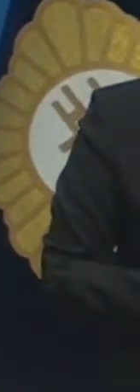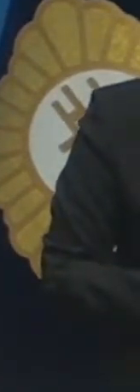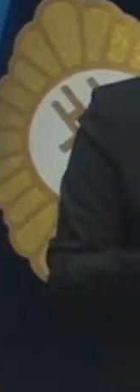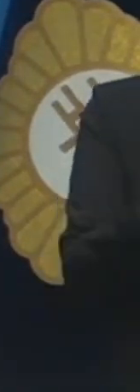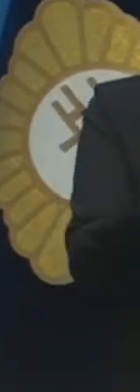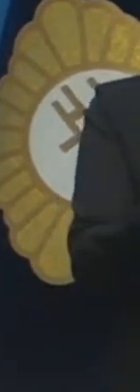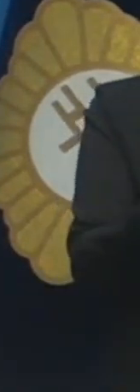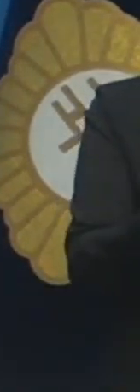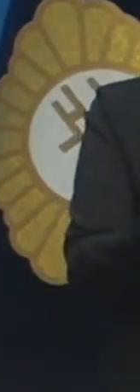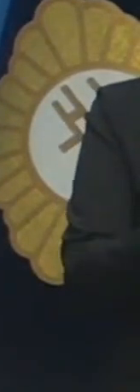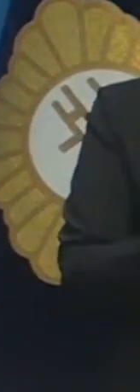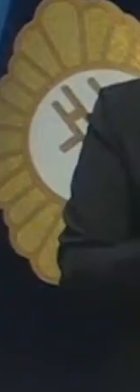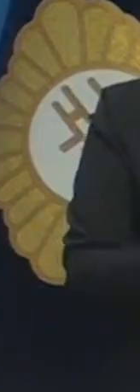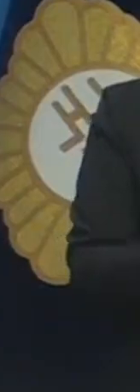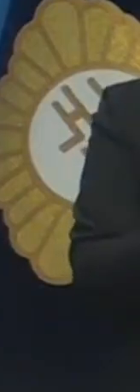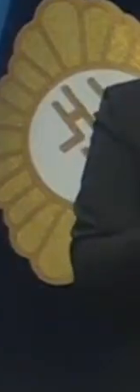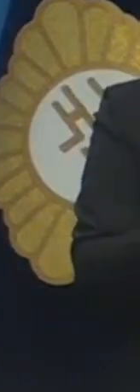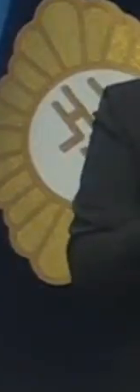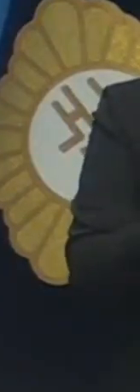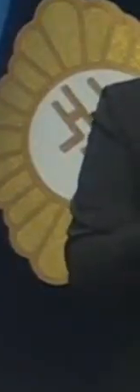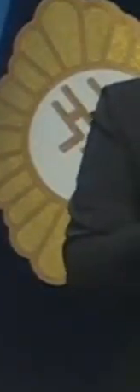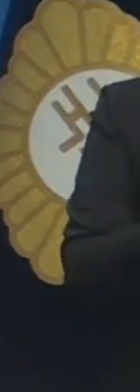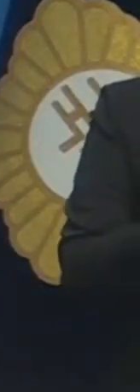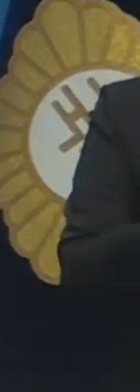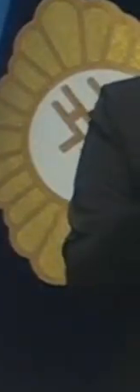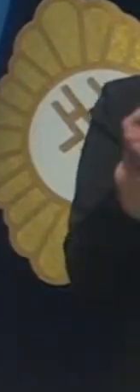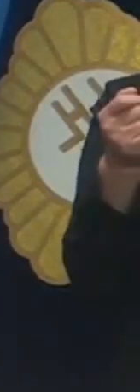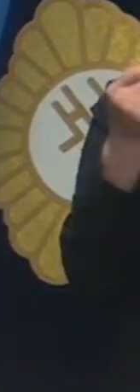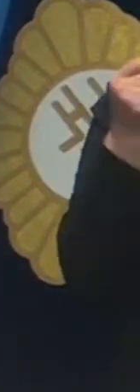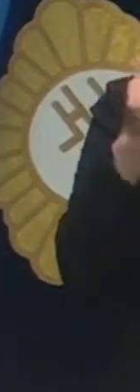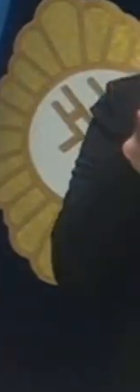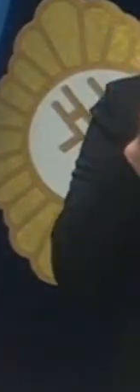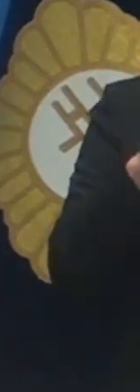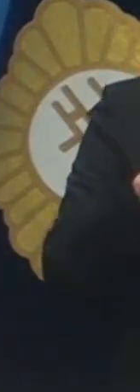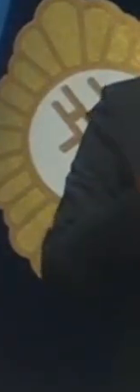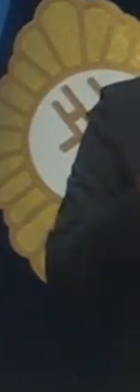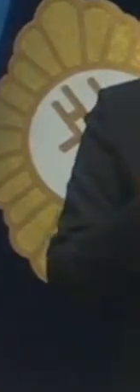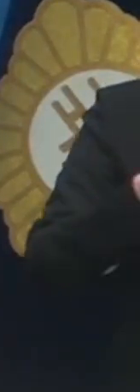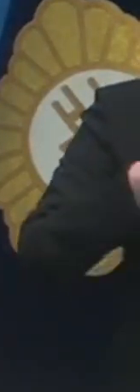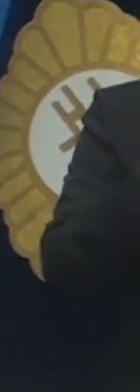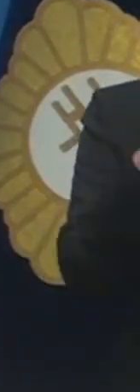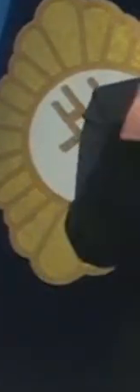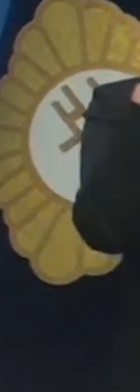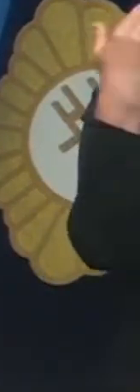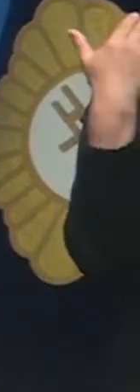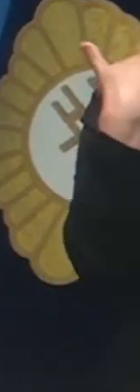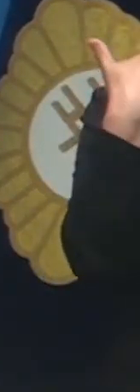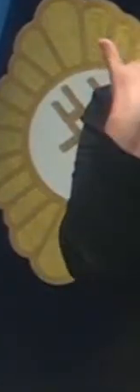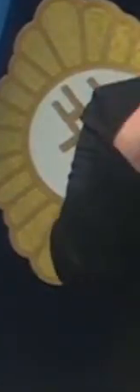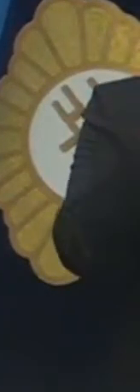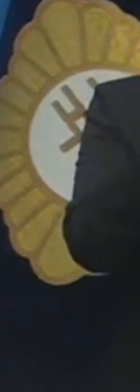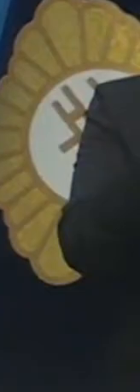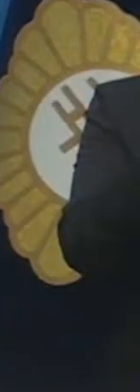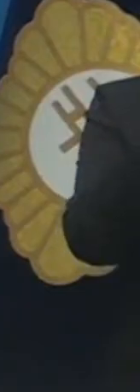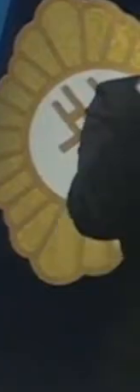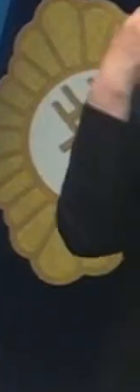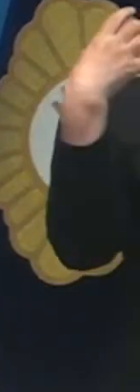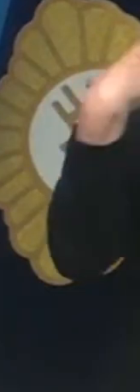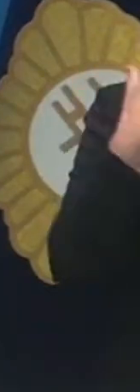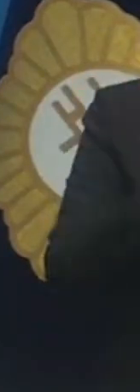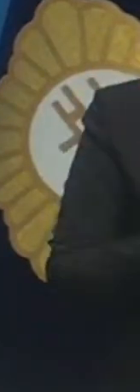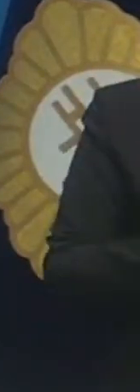이와 같은 부당한 학위 취득 과정에 대해 국민대와 교육당국은